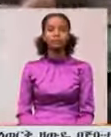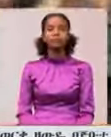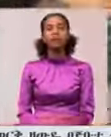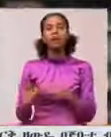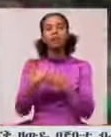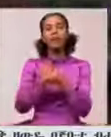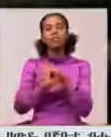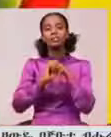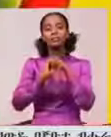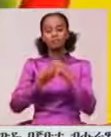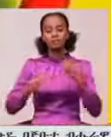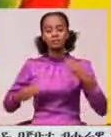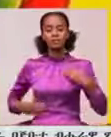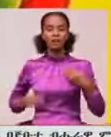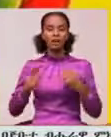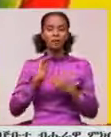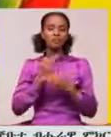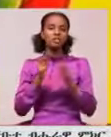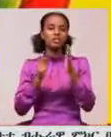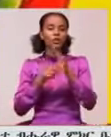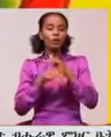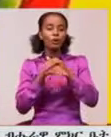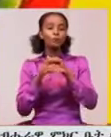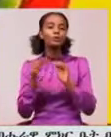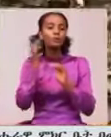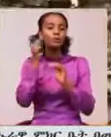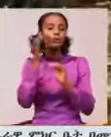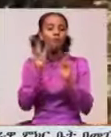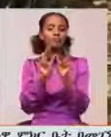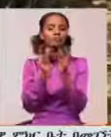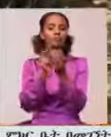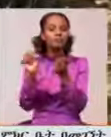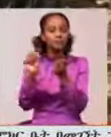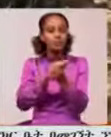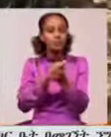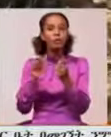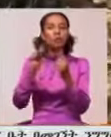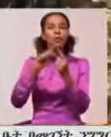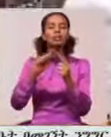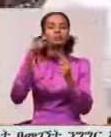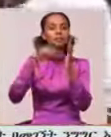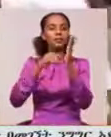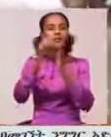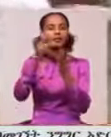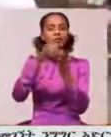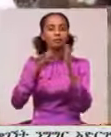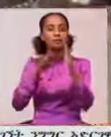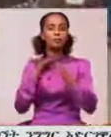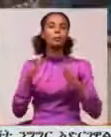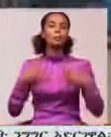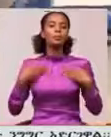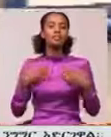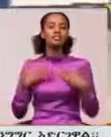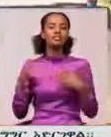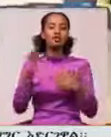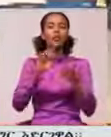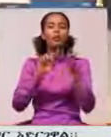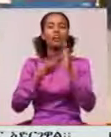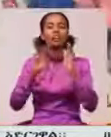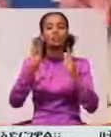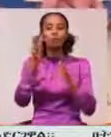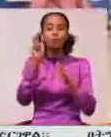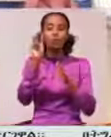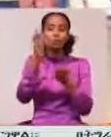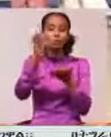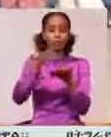የሀገር መከላከያ ሰራዊታችን ህገወጡን የህወሓት ቡድን በመደምሰስ ወደ መቀሌ ከተማ በመግባቱ መደሰታቸውን በወላይታ ሶዶ